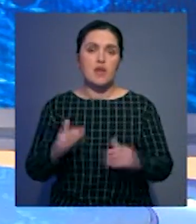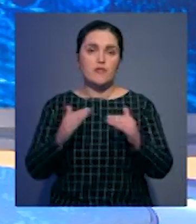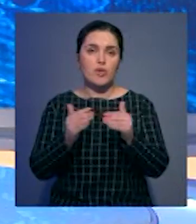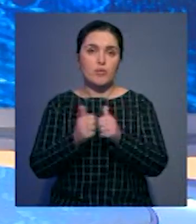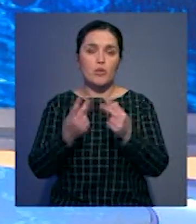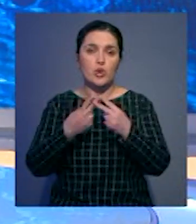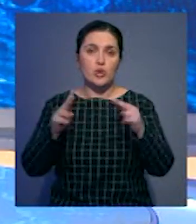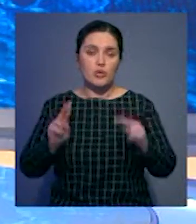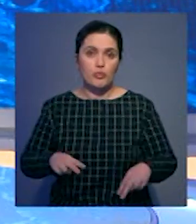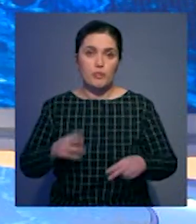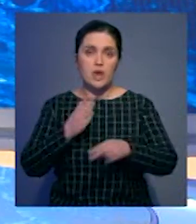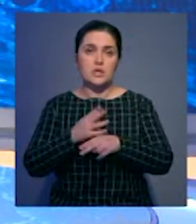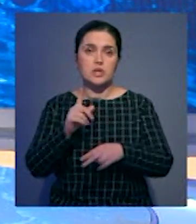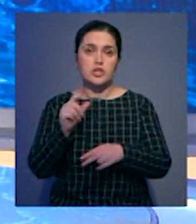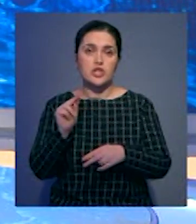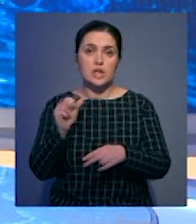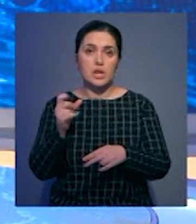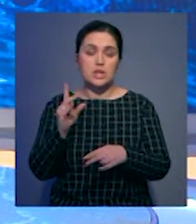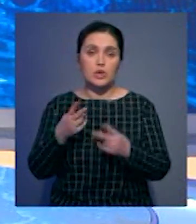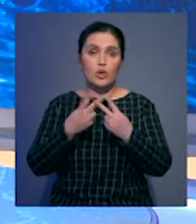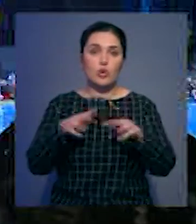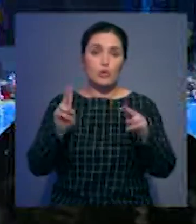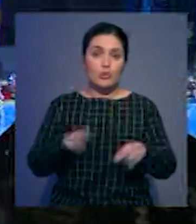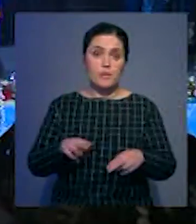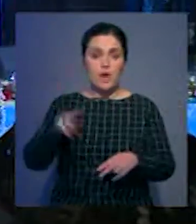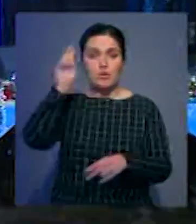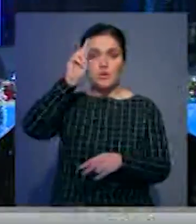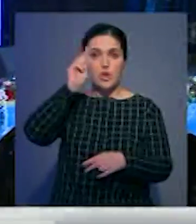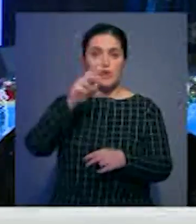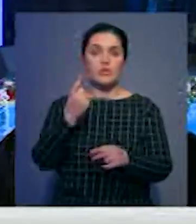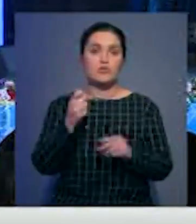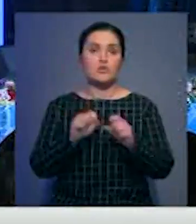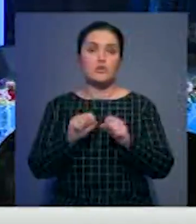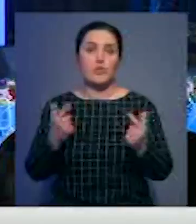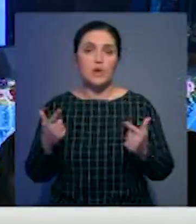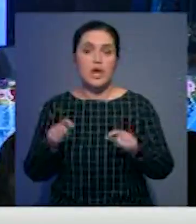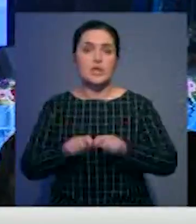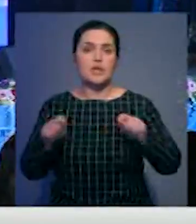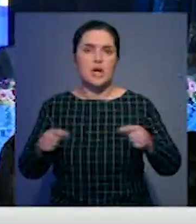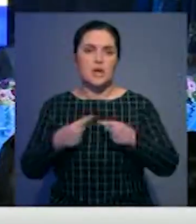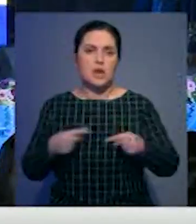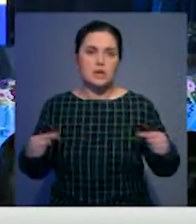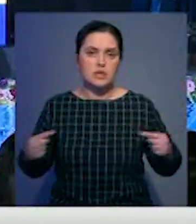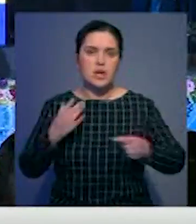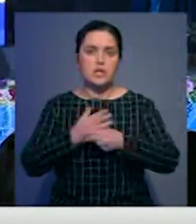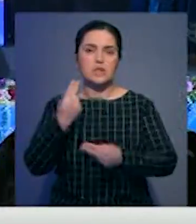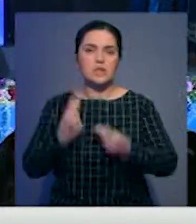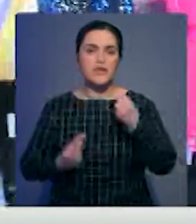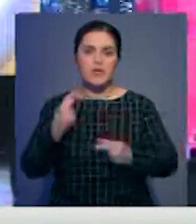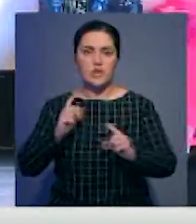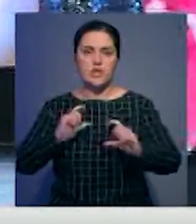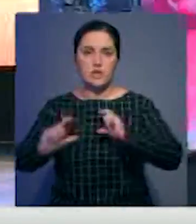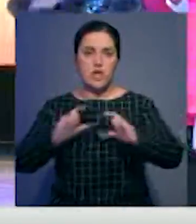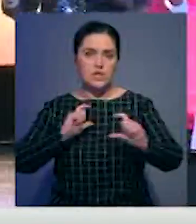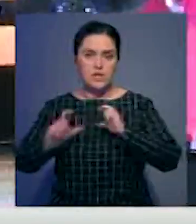К примеру, в Зачаганском клубе «Байтерек» занимаются около 100 школьников. Здесь для них открыты различные секции. Игры в